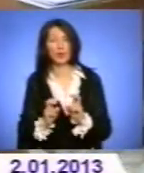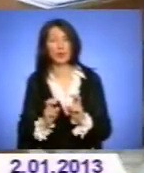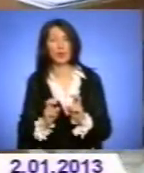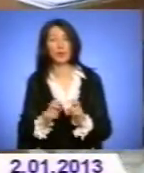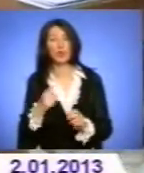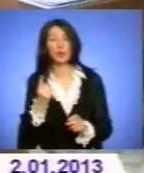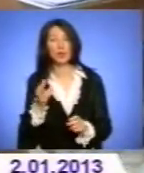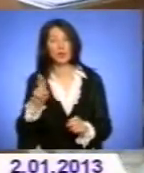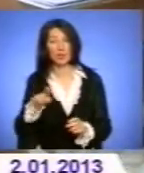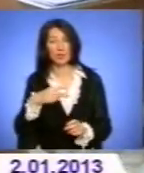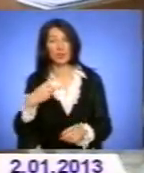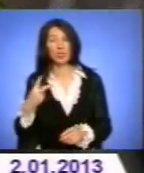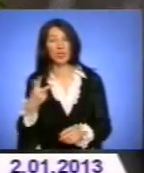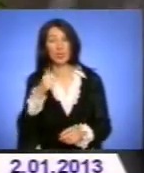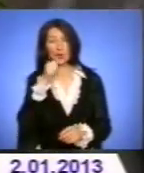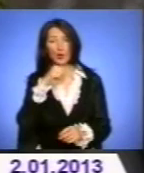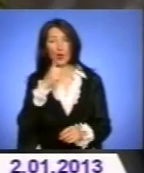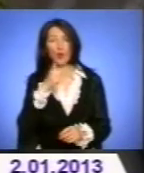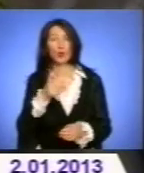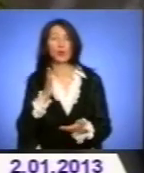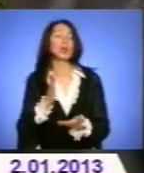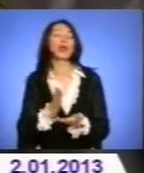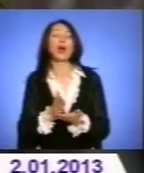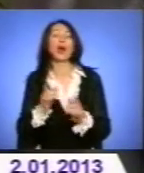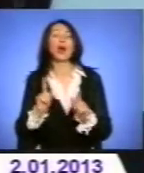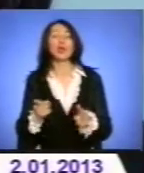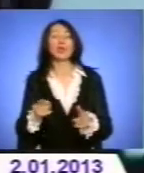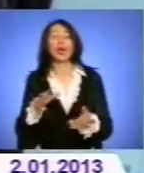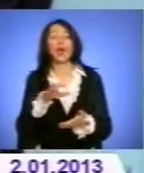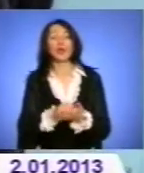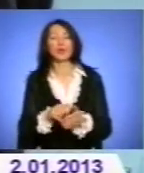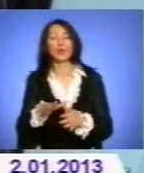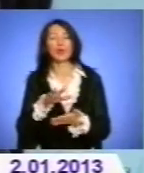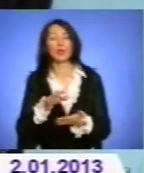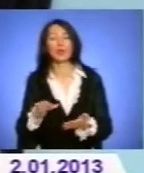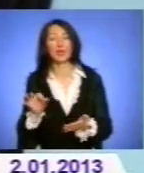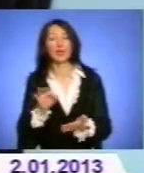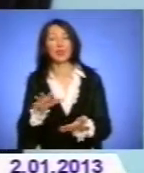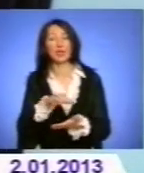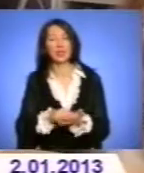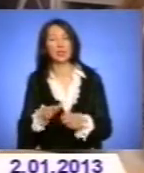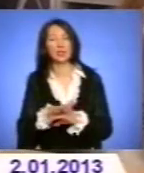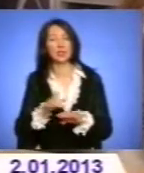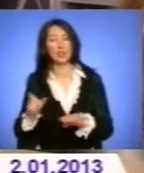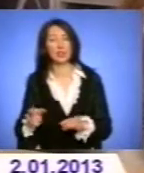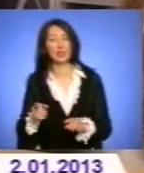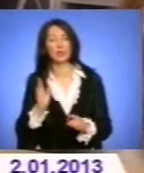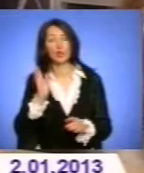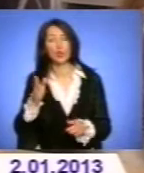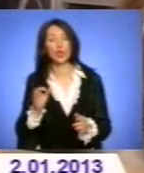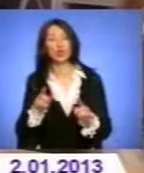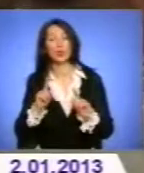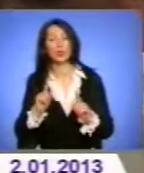З 1 січня 2013 року набрав чинності закон про зайнятість населення. Прогнозується, що дія закону